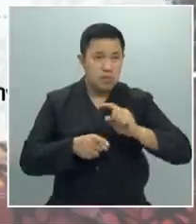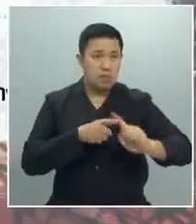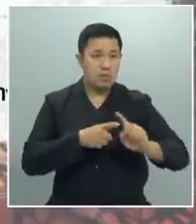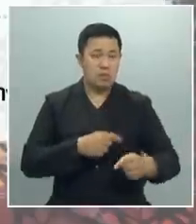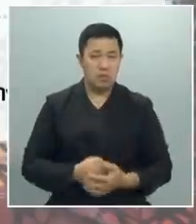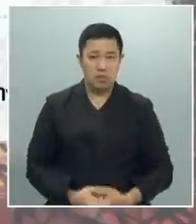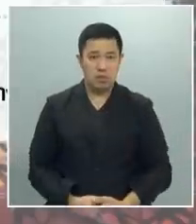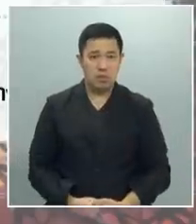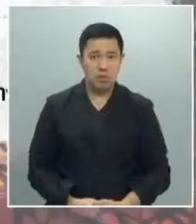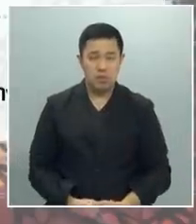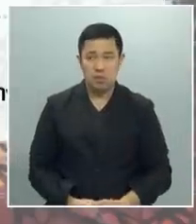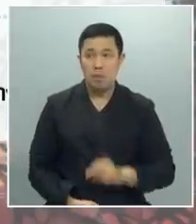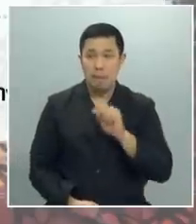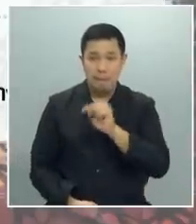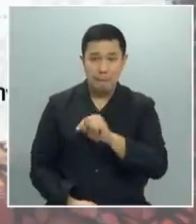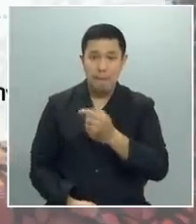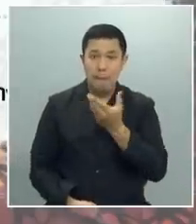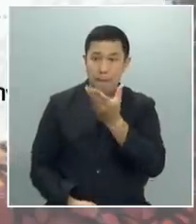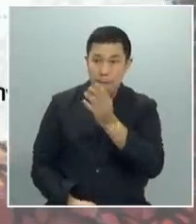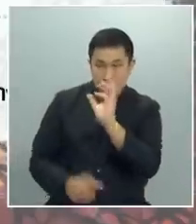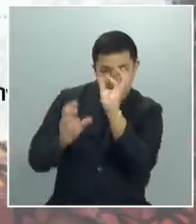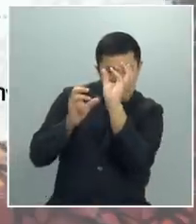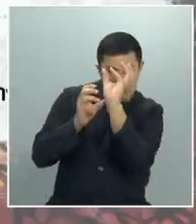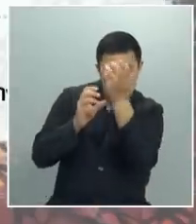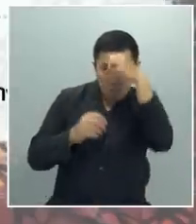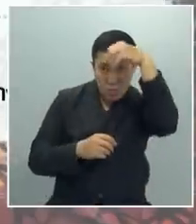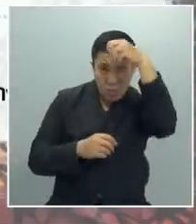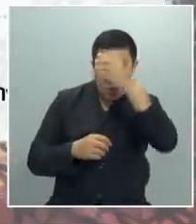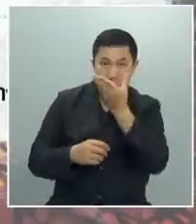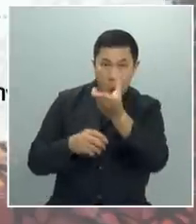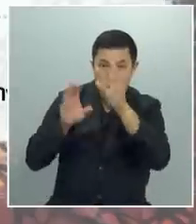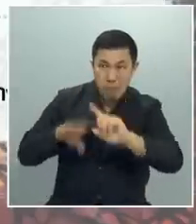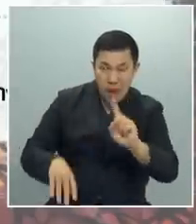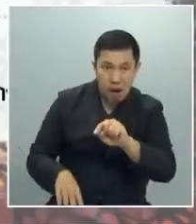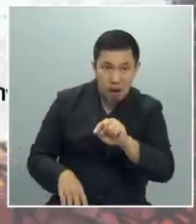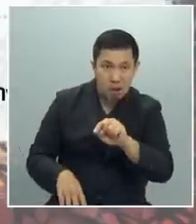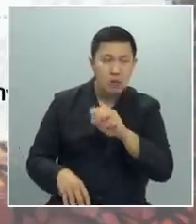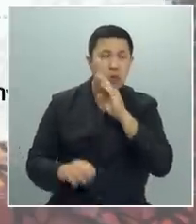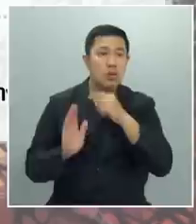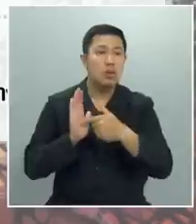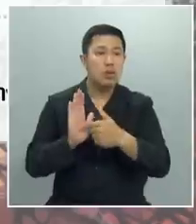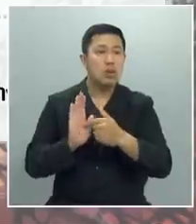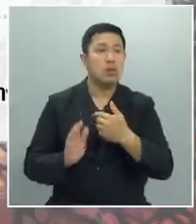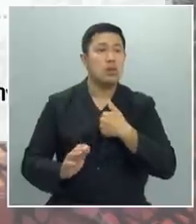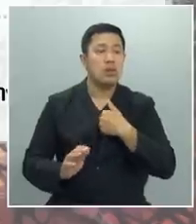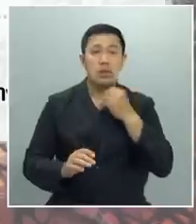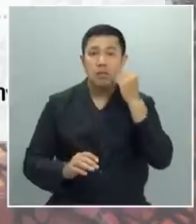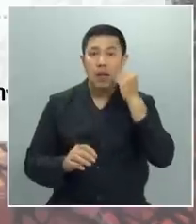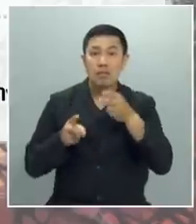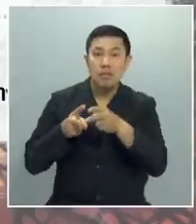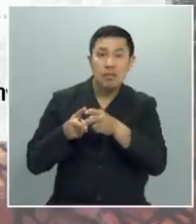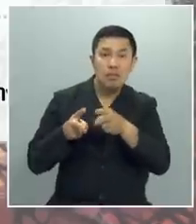นั่นแปลว่าตอนที่ท่านไปขอมิเตอร์ท่านขอไว้แบบไหนอย่างเช่นผมอาจจะเป็นบ้านทาวน์เฮ้าส์นะ